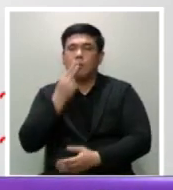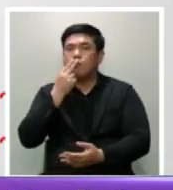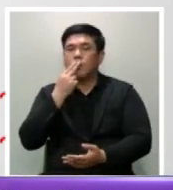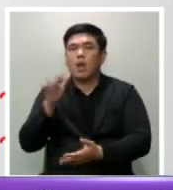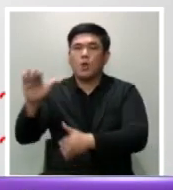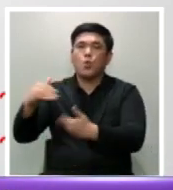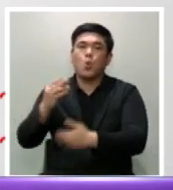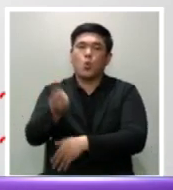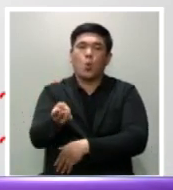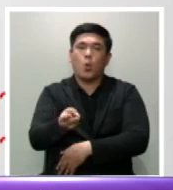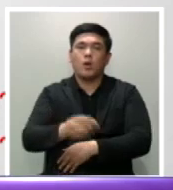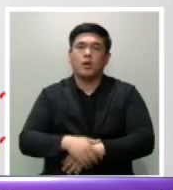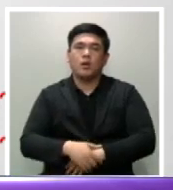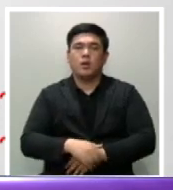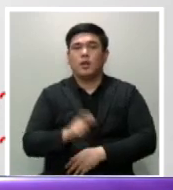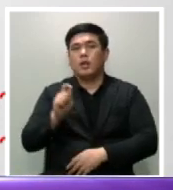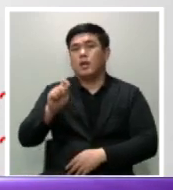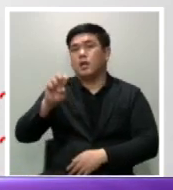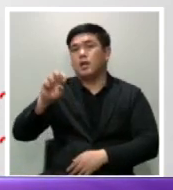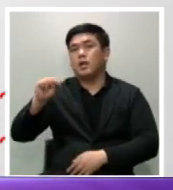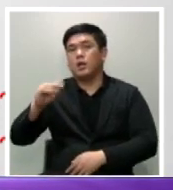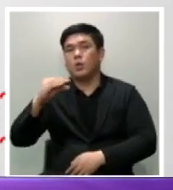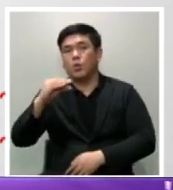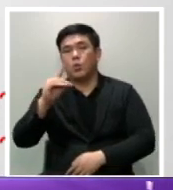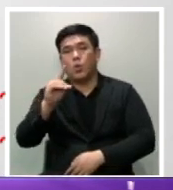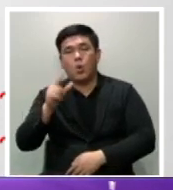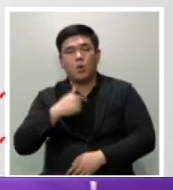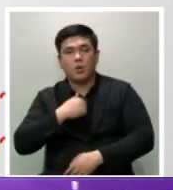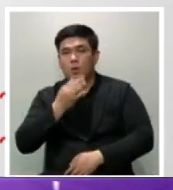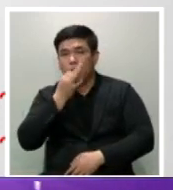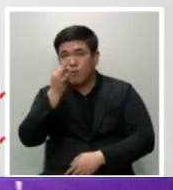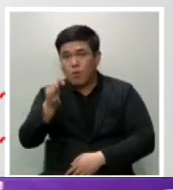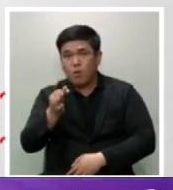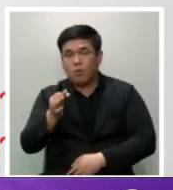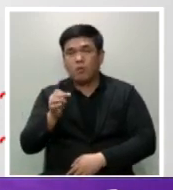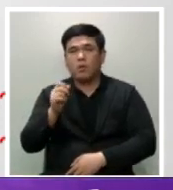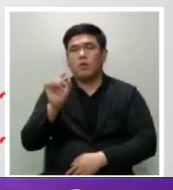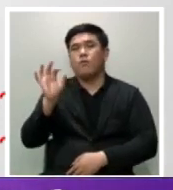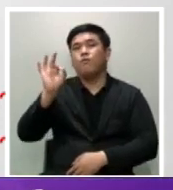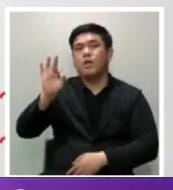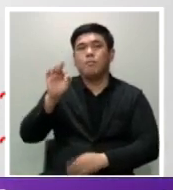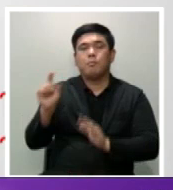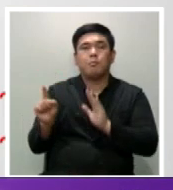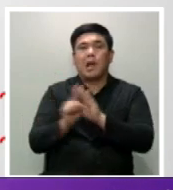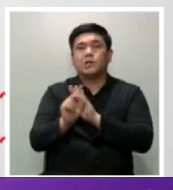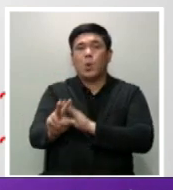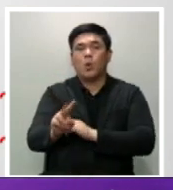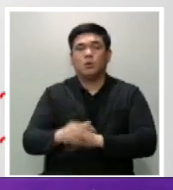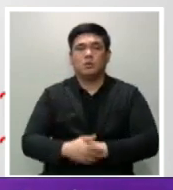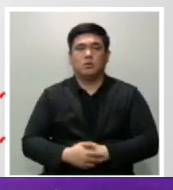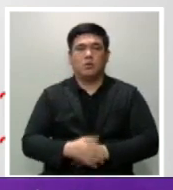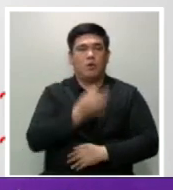ผมเรียกคดีอินโดนีเซียที่จะตัดสินเดือนหน้านี้ว่าเป็นฟิลิปมอริสภาค2